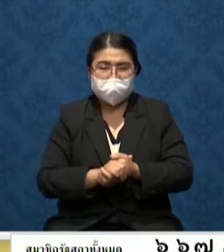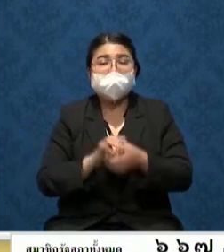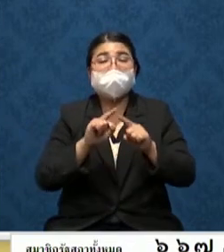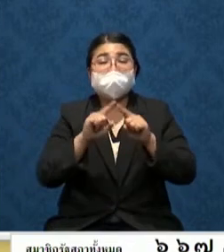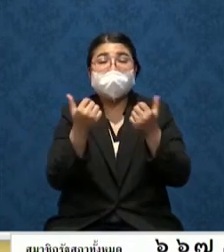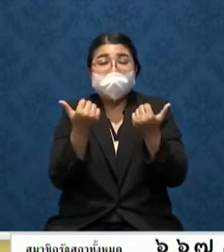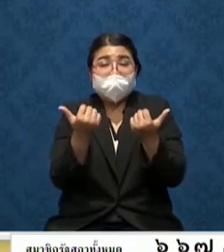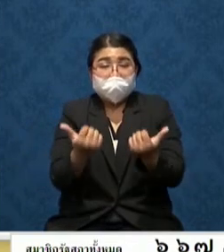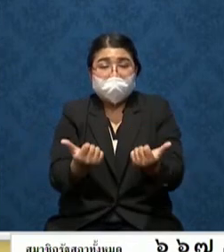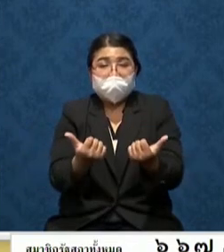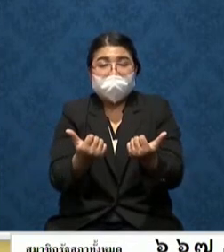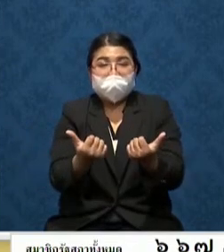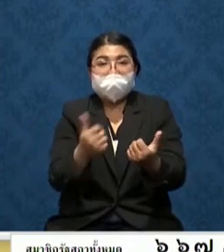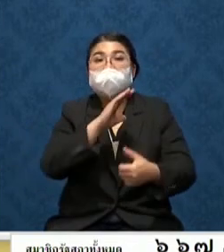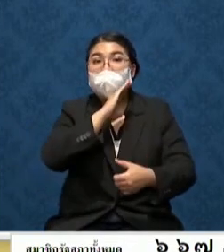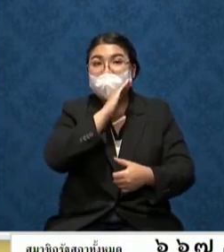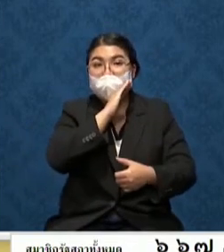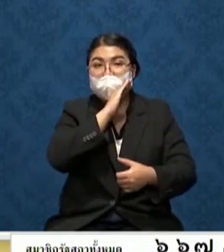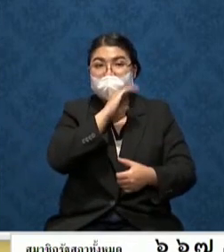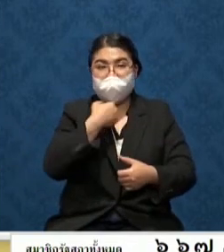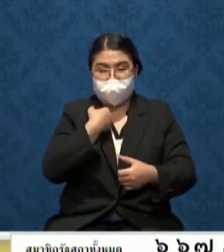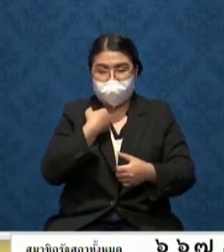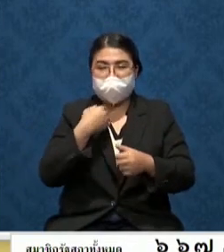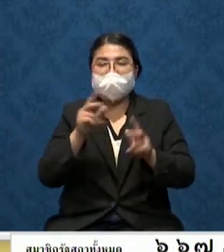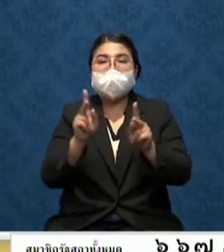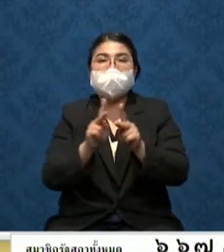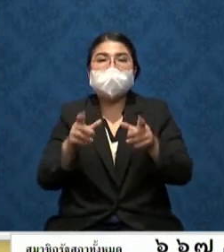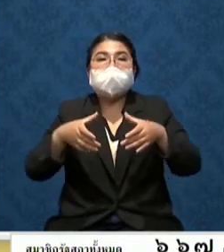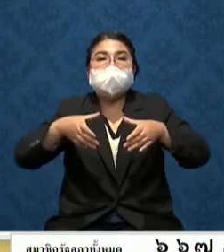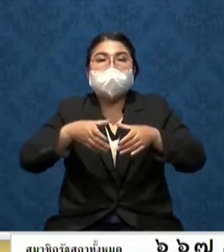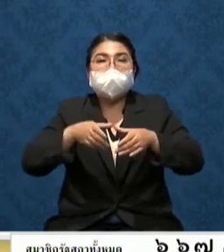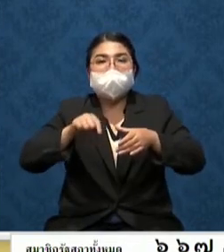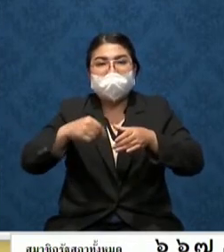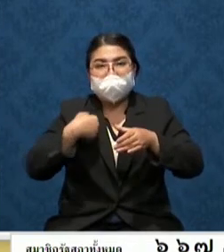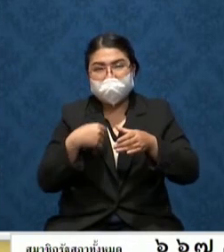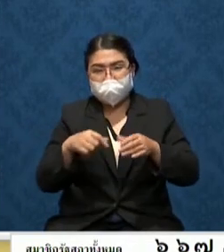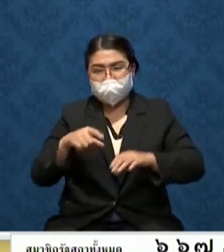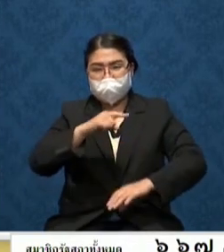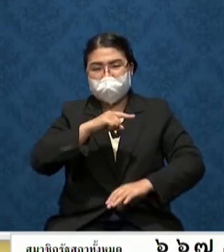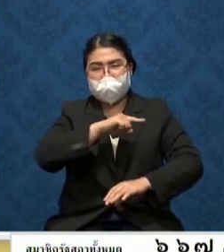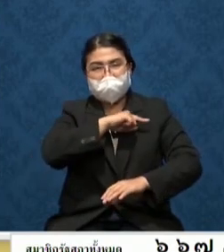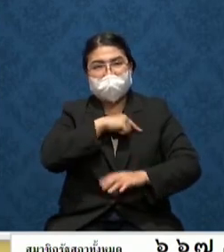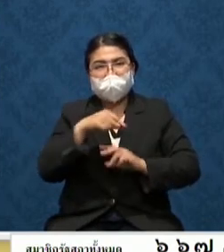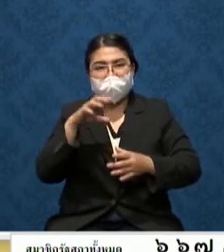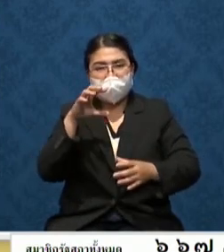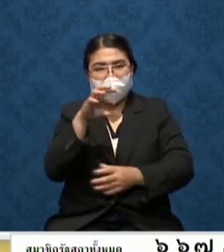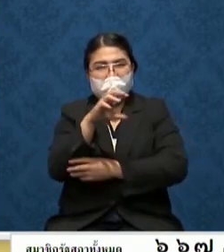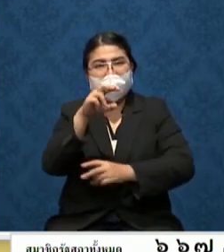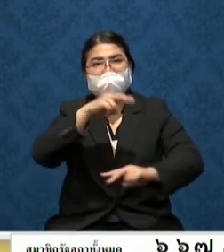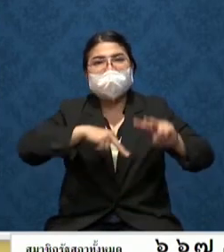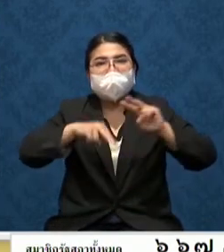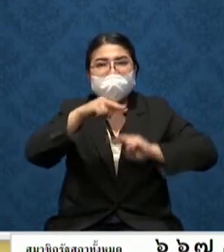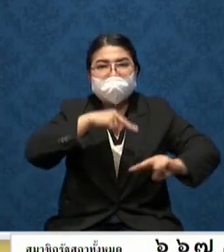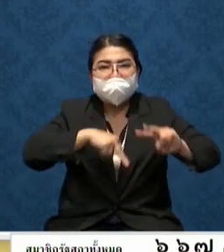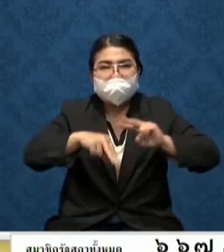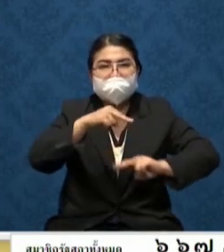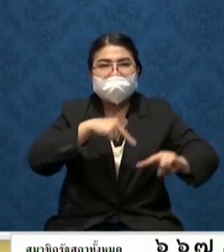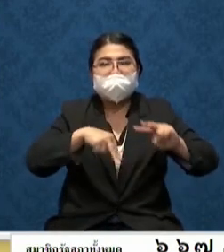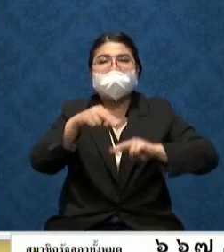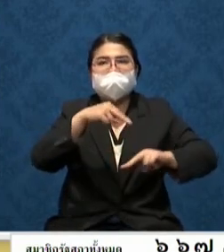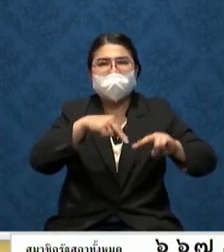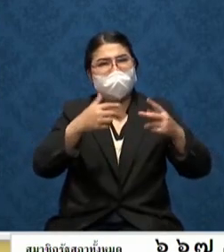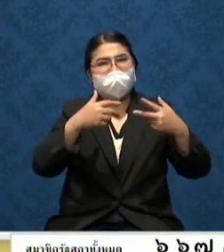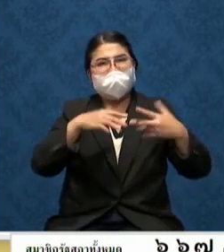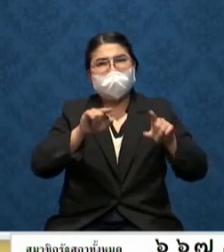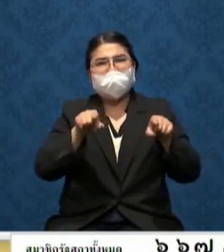ตรงจุดนี้ก็คอเอาคณะหนึ่งมากำกับในการที่จะไปดูแะแล้ว